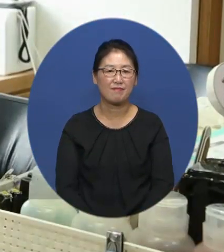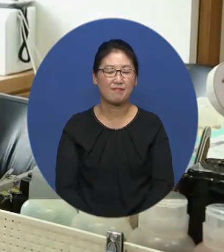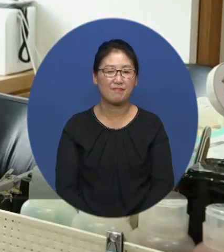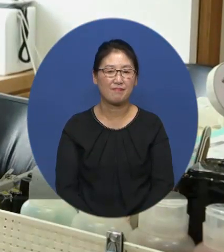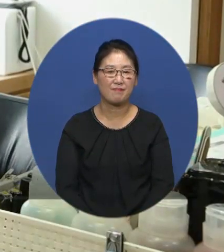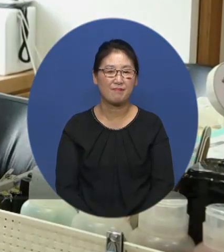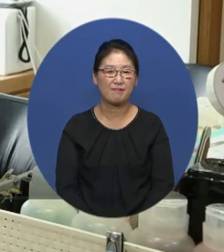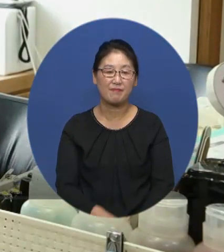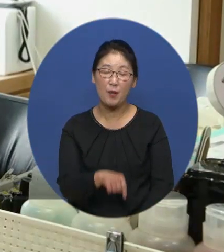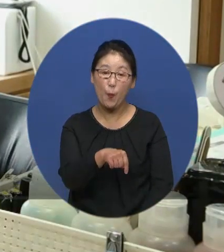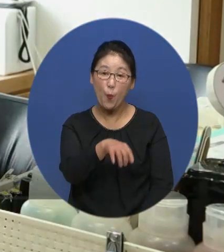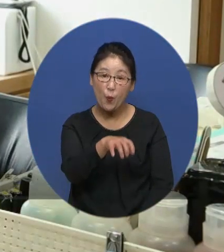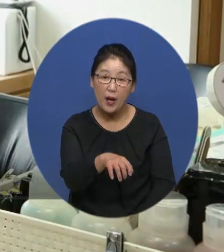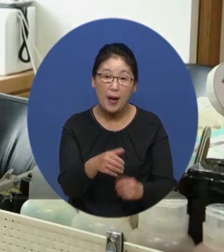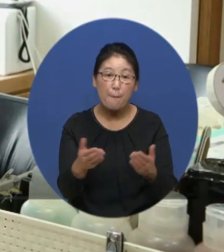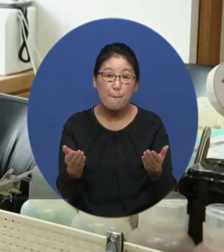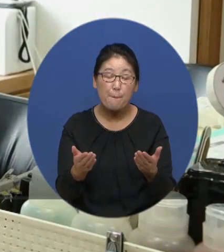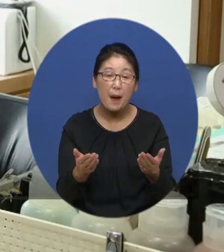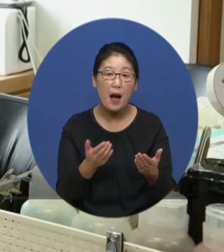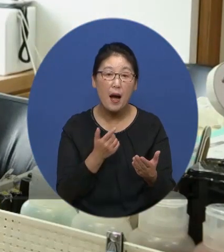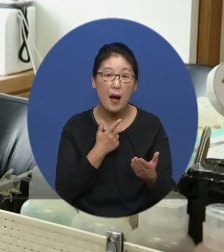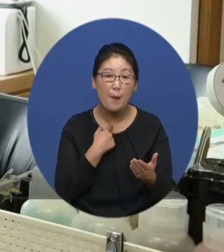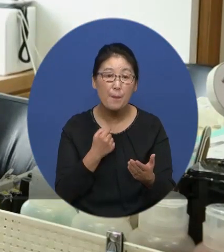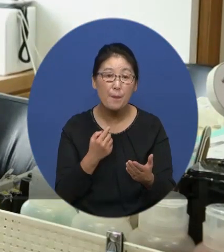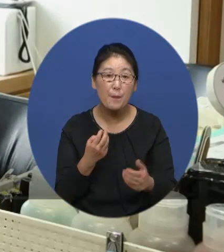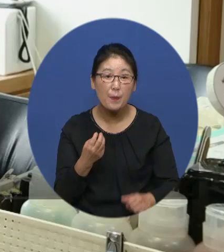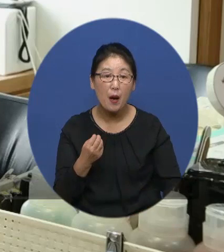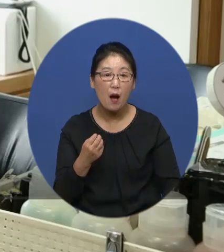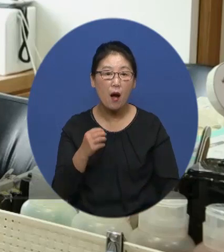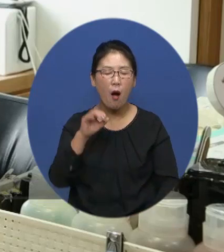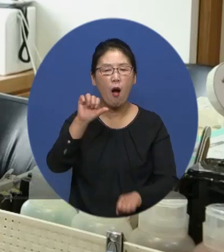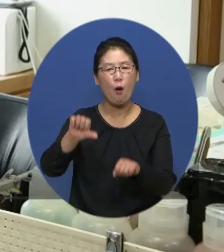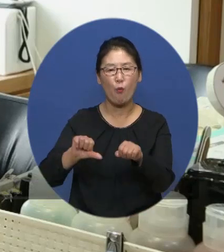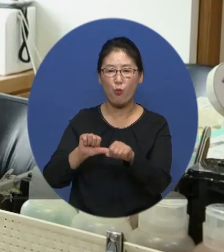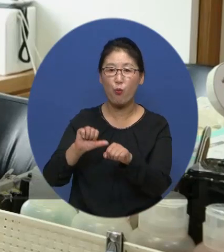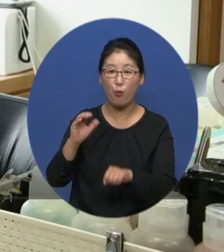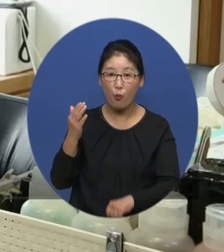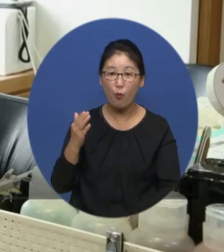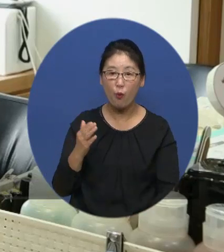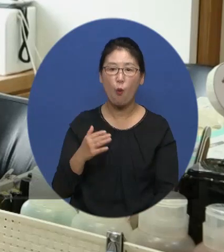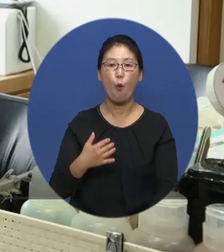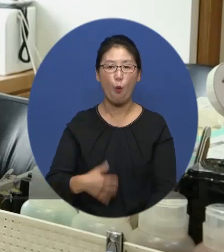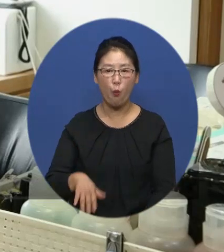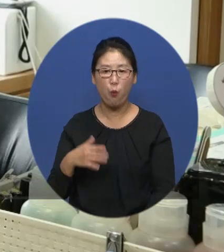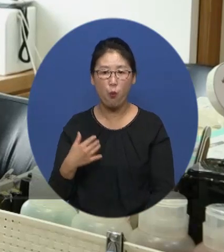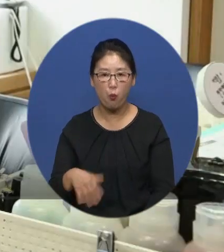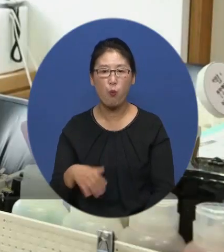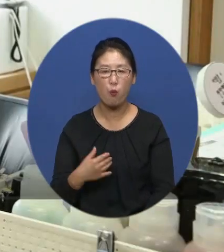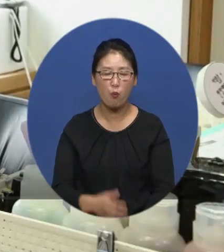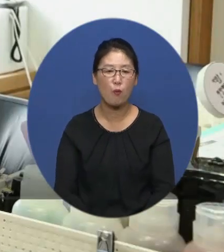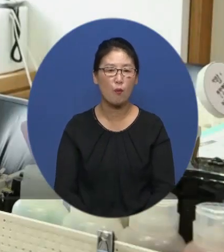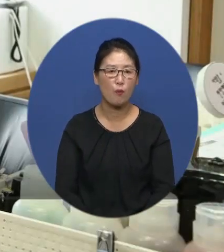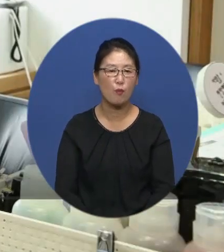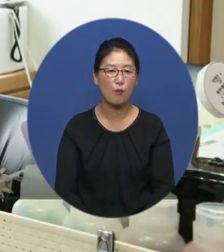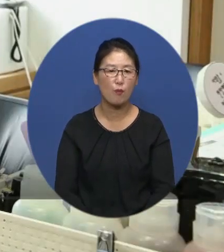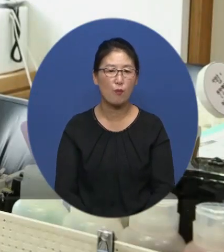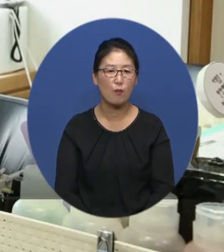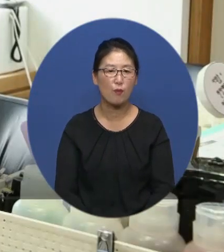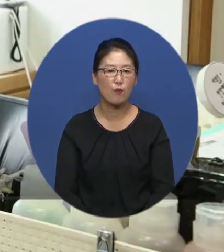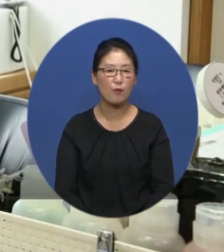여기서 일한 지 얼마나 되셨어요? 5년 되셨다. 5년 되셨어요?